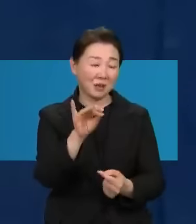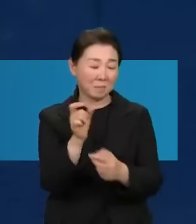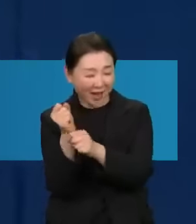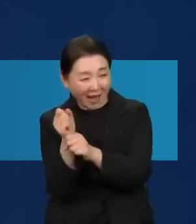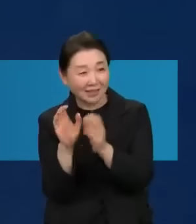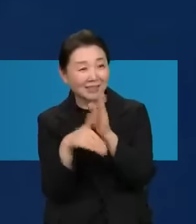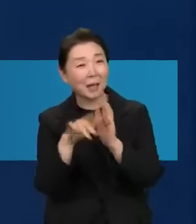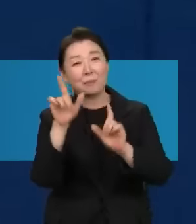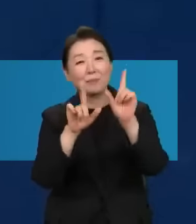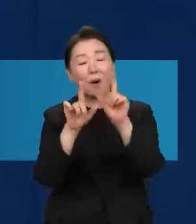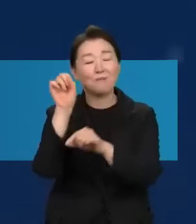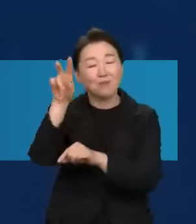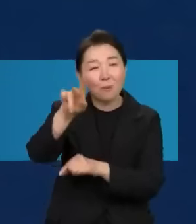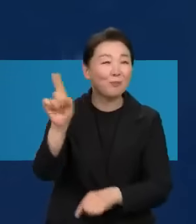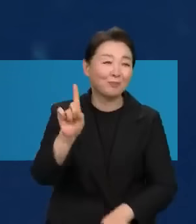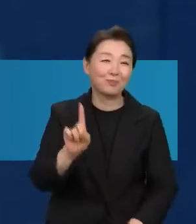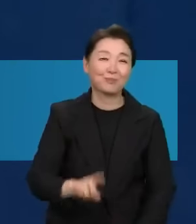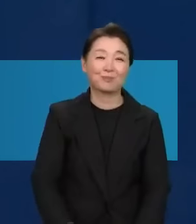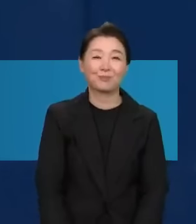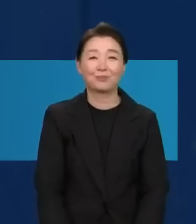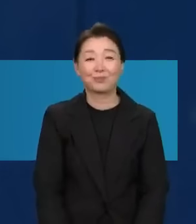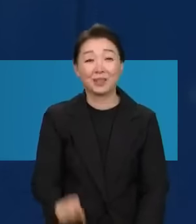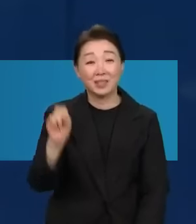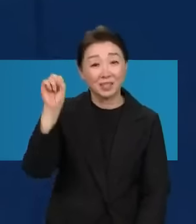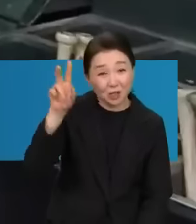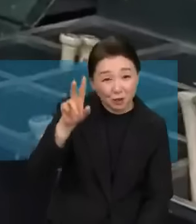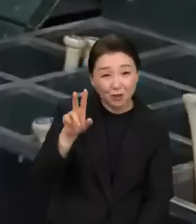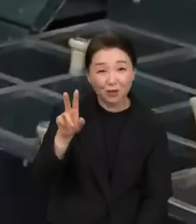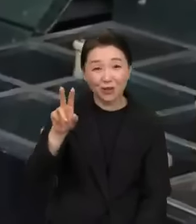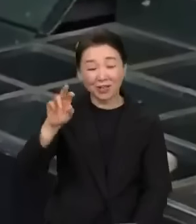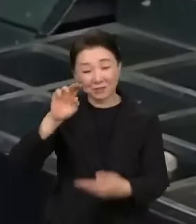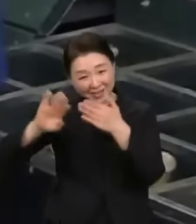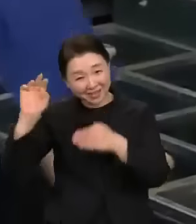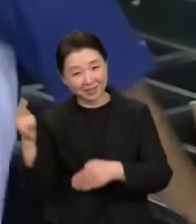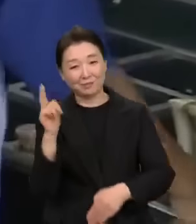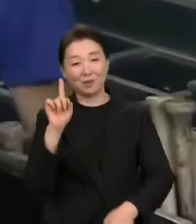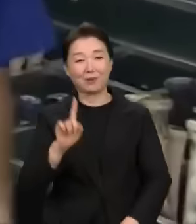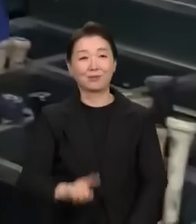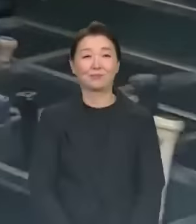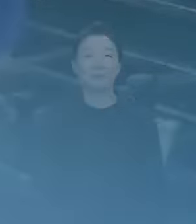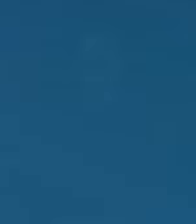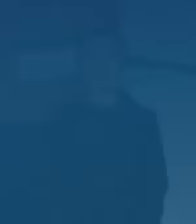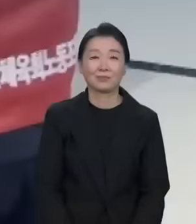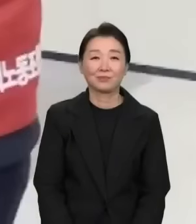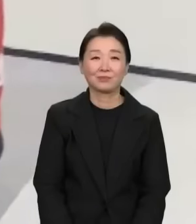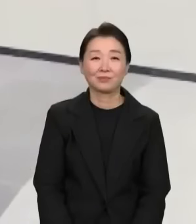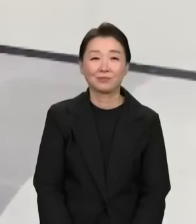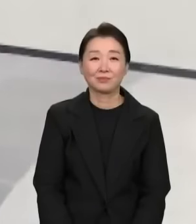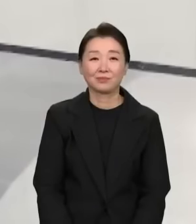과연 어떤 공으로 요리하려고 할까요? 직구일까요? 아님 체인지업일까요?